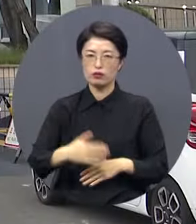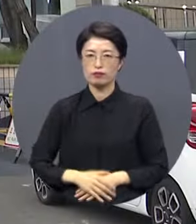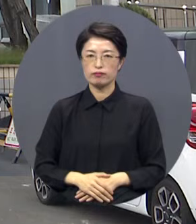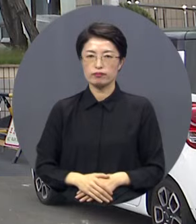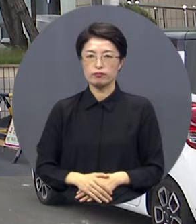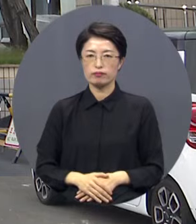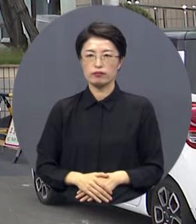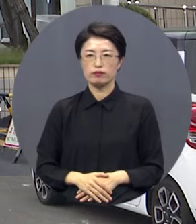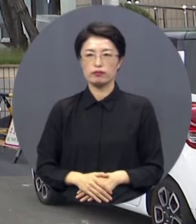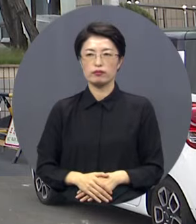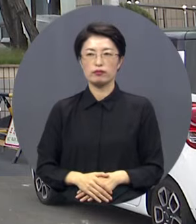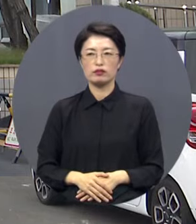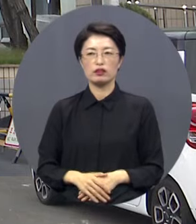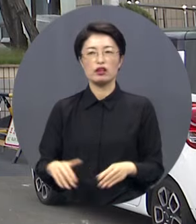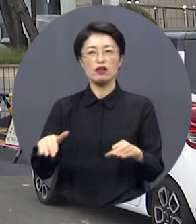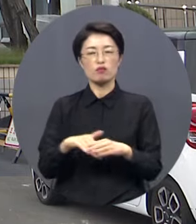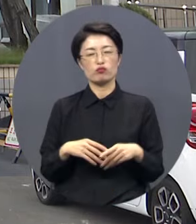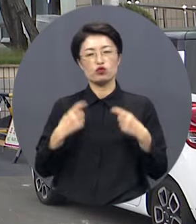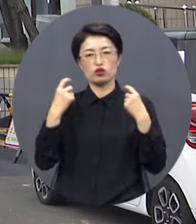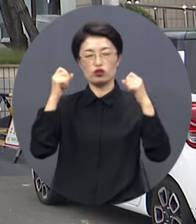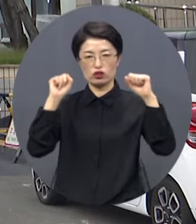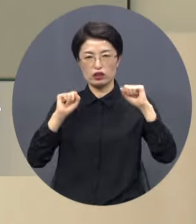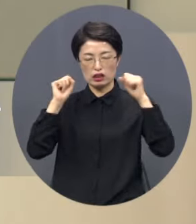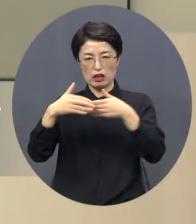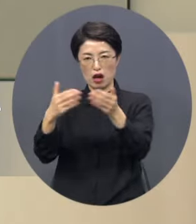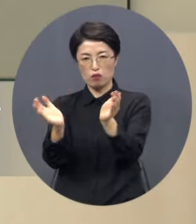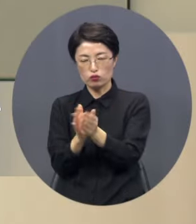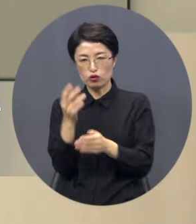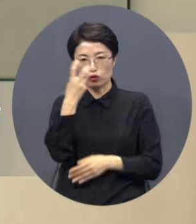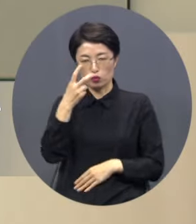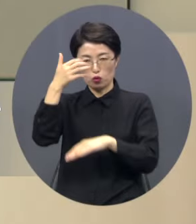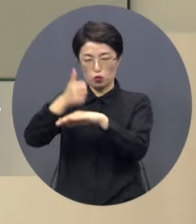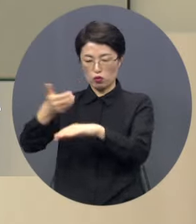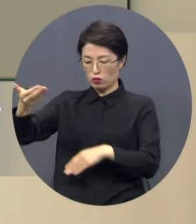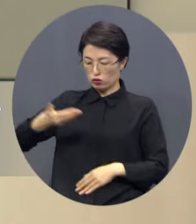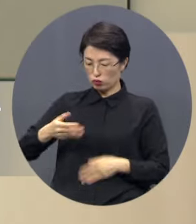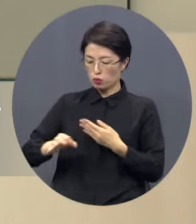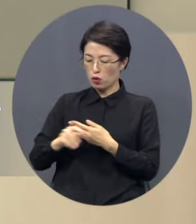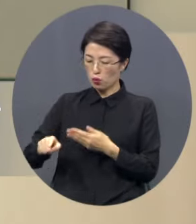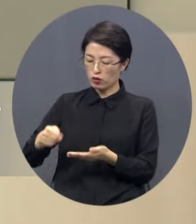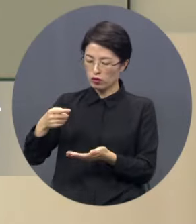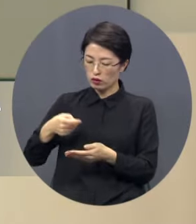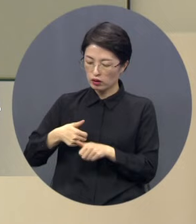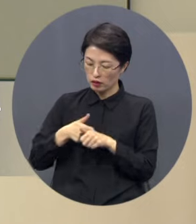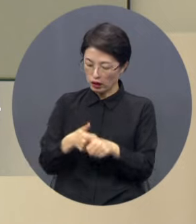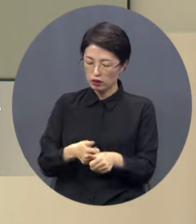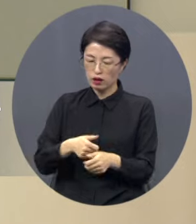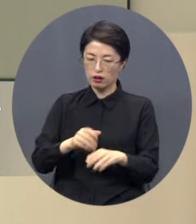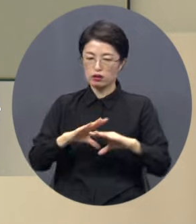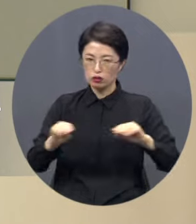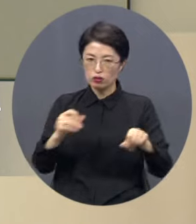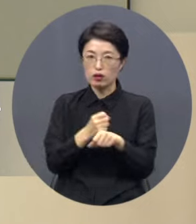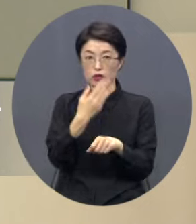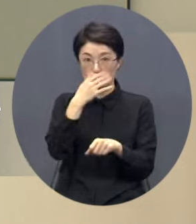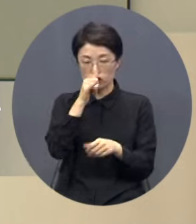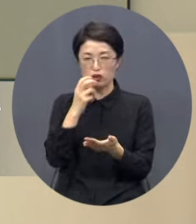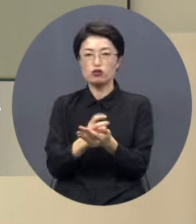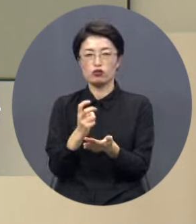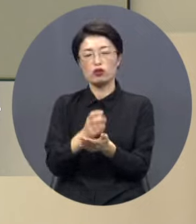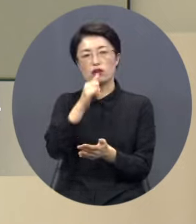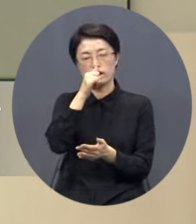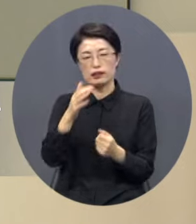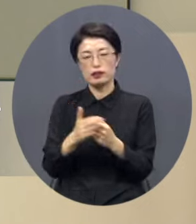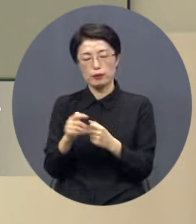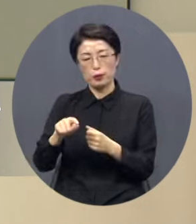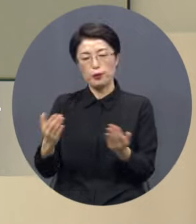조사 결과라든지 처리 결과가 나오면 이제 또 체육회도 이제 처리할 수 있는 그런 규정과 절차가 있으니까 그거에 따라서